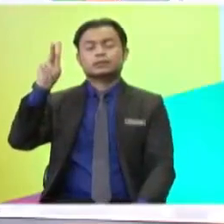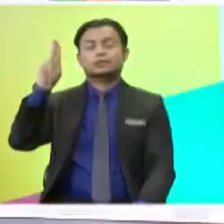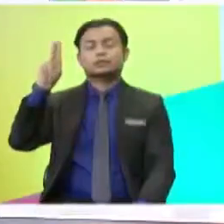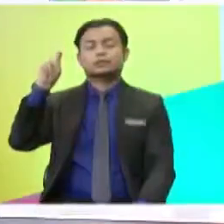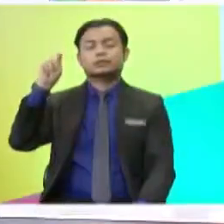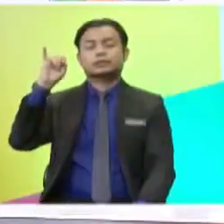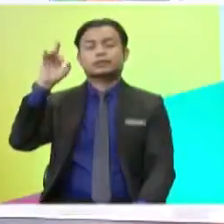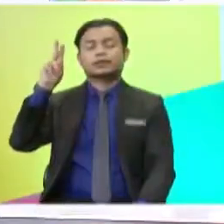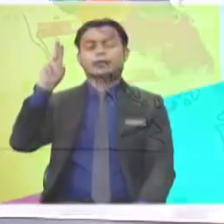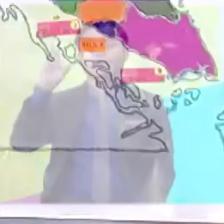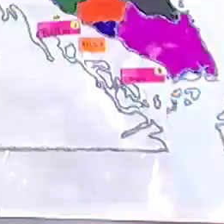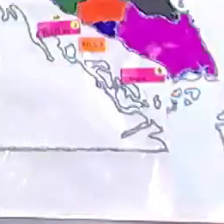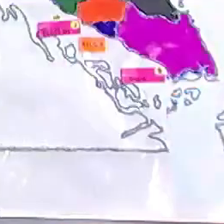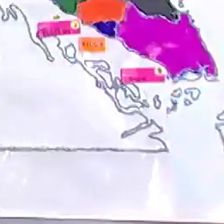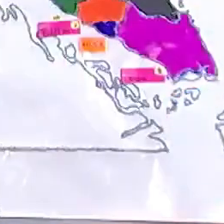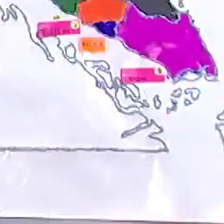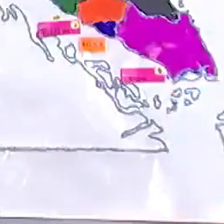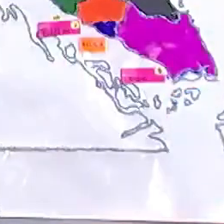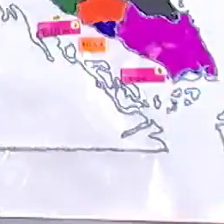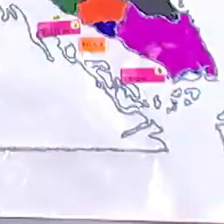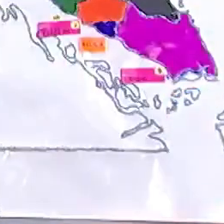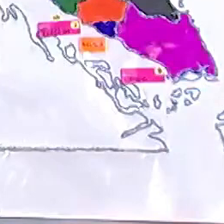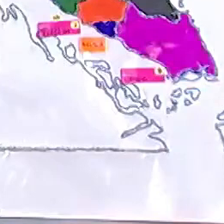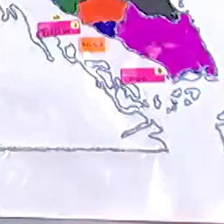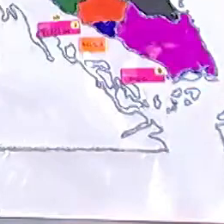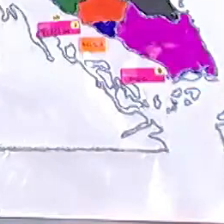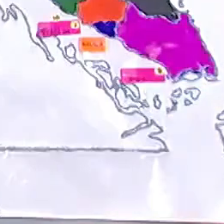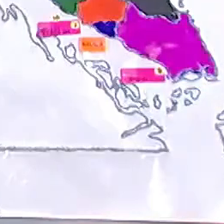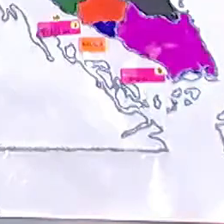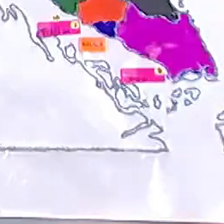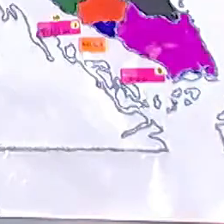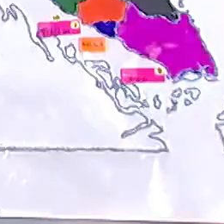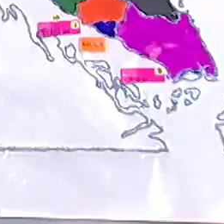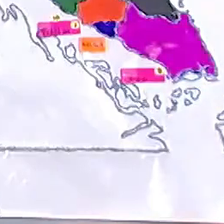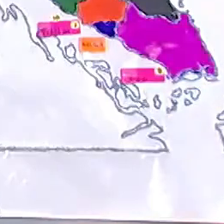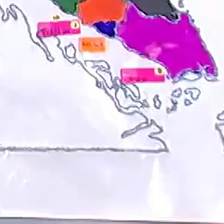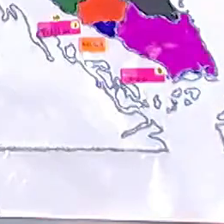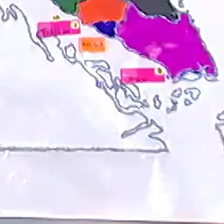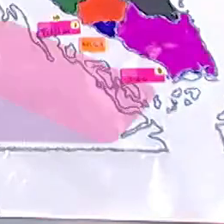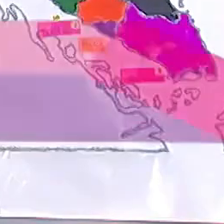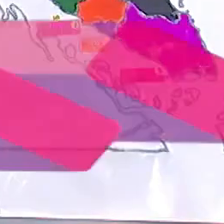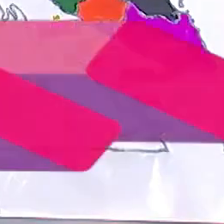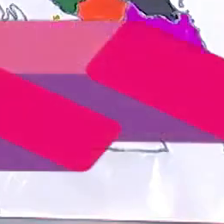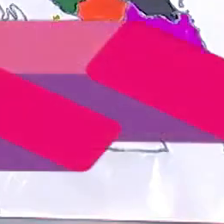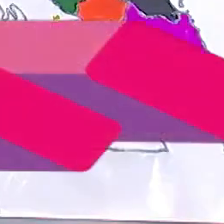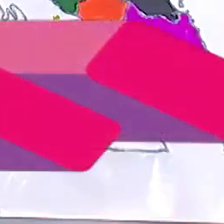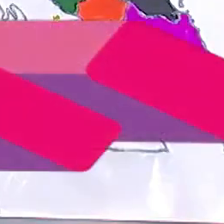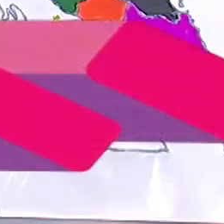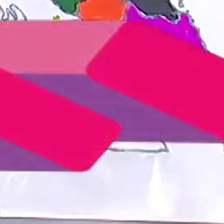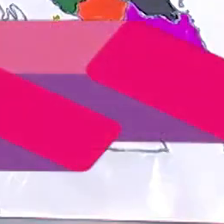ketiga kuasa kehakiman. Jadi kuasa-kuasa ini sangat penting ya murid-murid supaya untuk memastikan